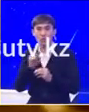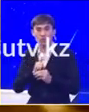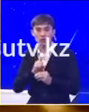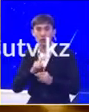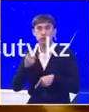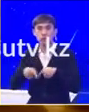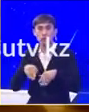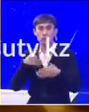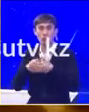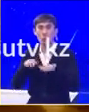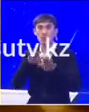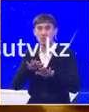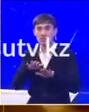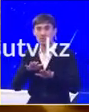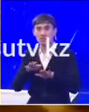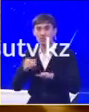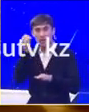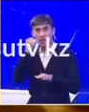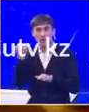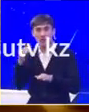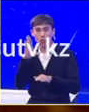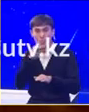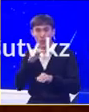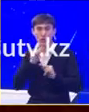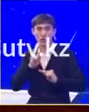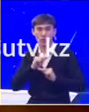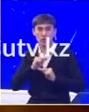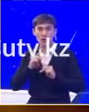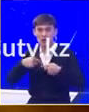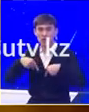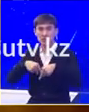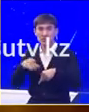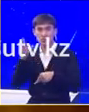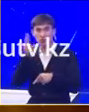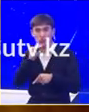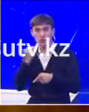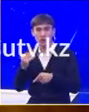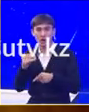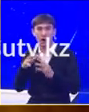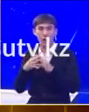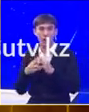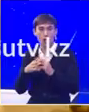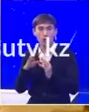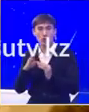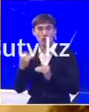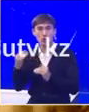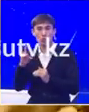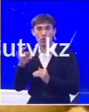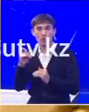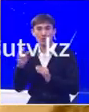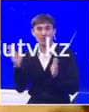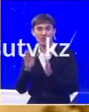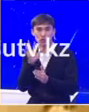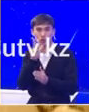Благодаря организаторским способностям и умению работать на перспективу, колхоз под руководством Нурмолда Алдабергенова в